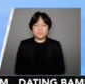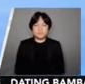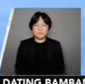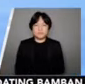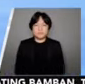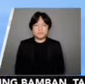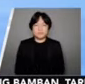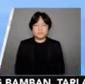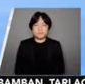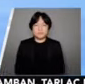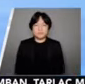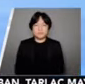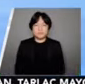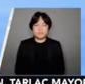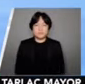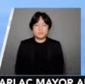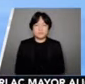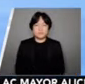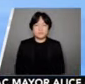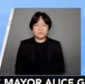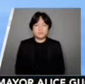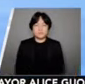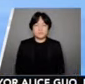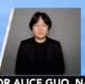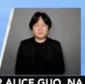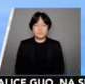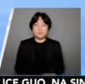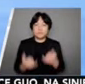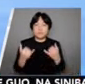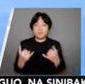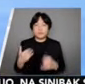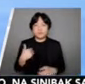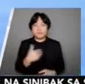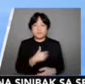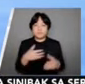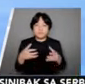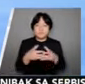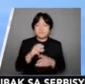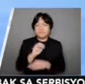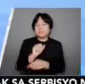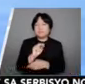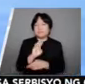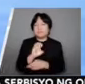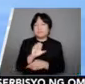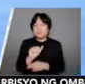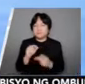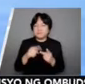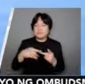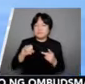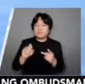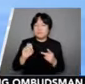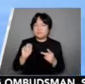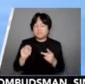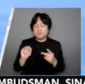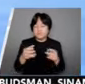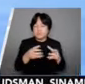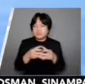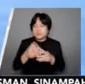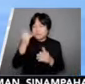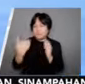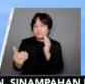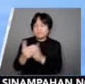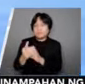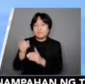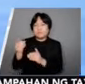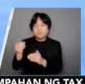sa welcome rotonda nagkikilos protesta ang mga miyembro ng grupong manibela at piston kontra sa puv modernization program update tayo